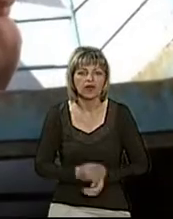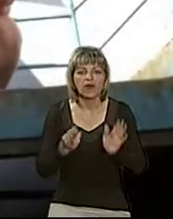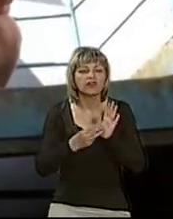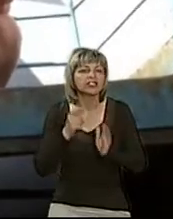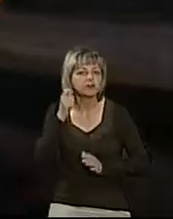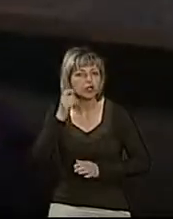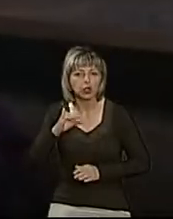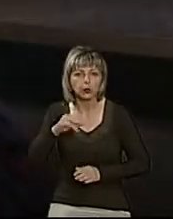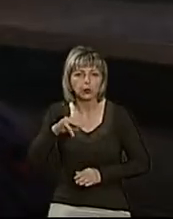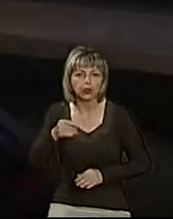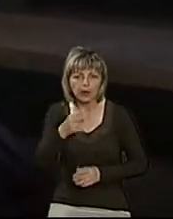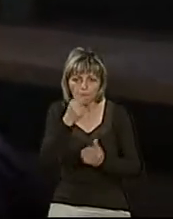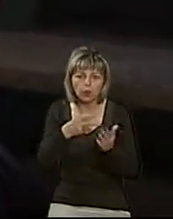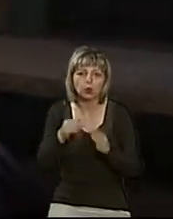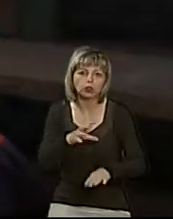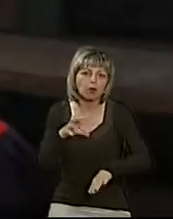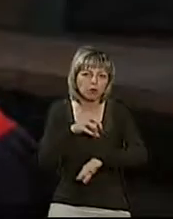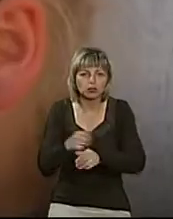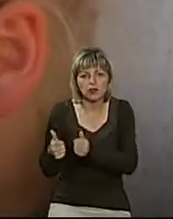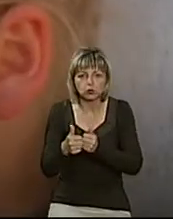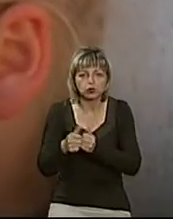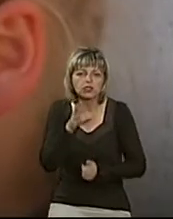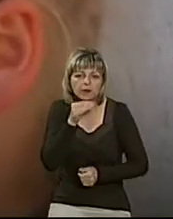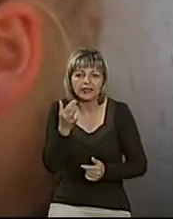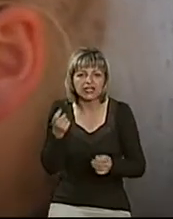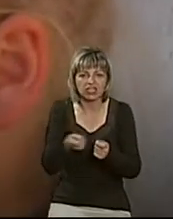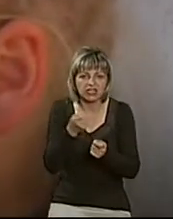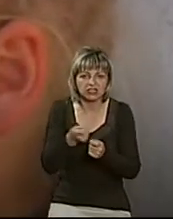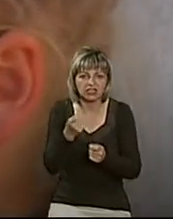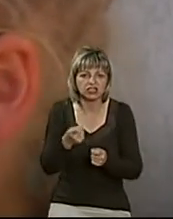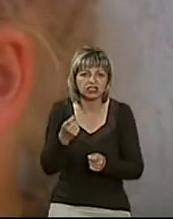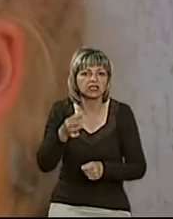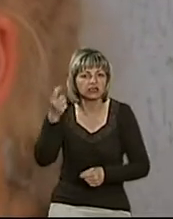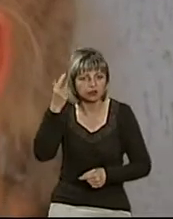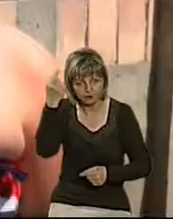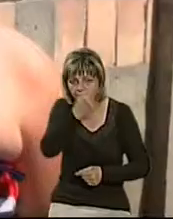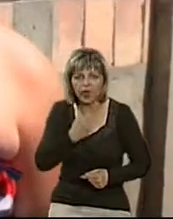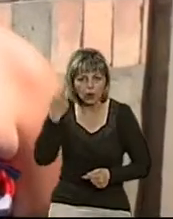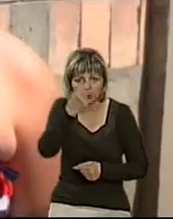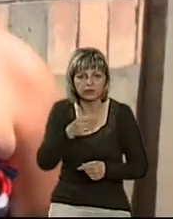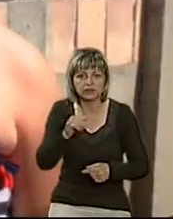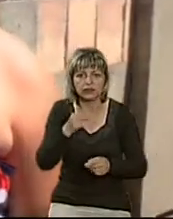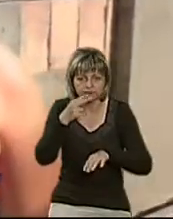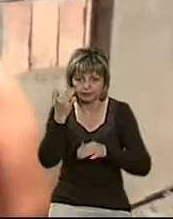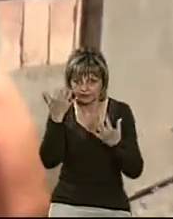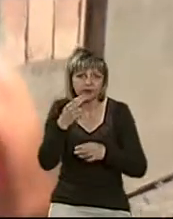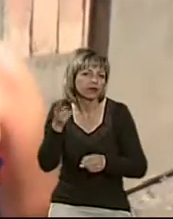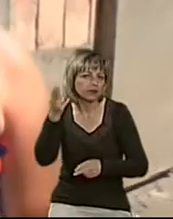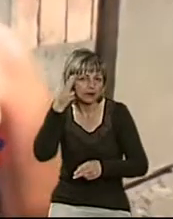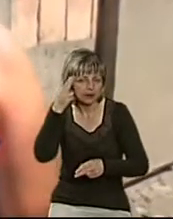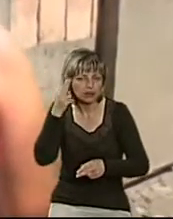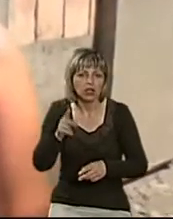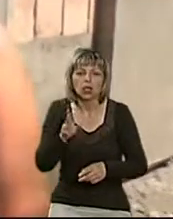8-річна Юлія показує, куди її покусав сусідський пес. Кілька зашитих ран на обличчі прикриває пластир. Та собака